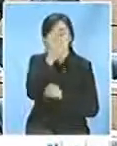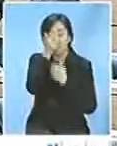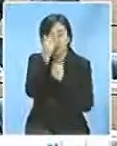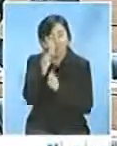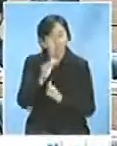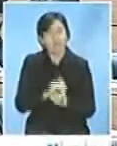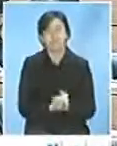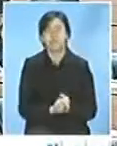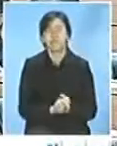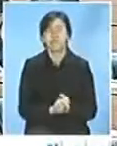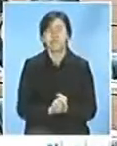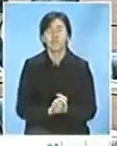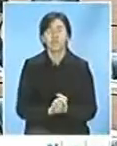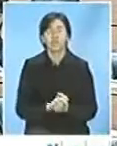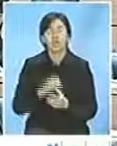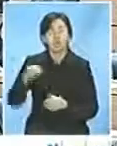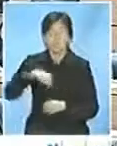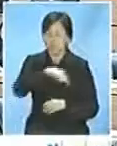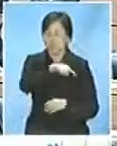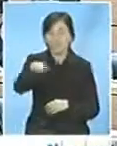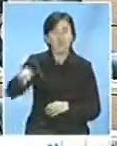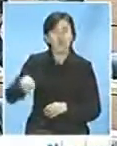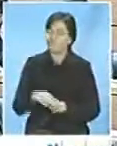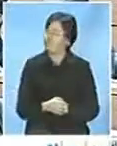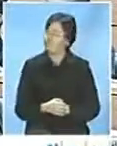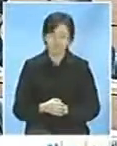านี้เราอยู่กันอย่างนี้ไม่ได้